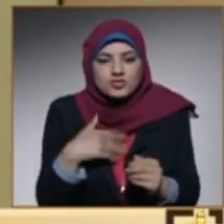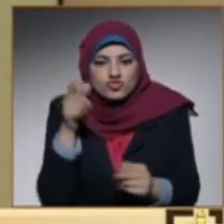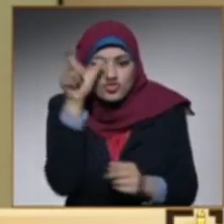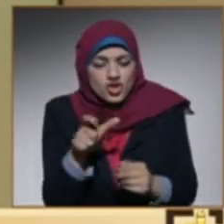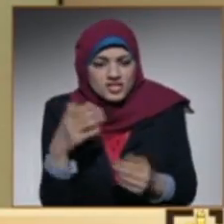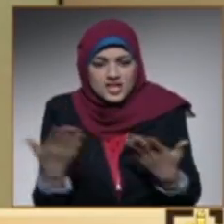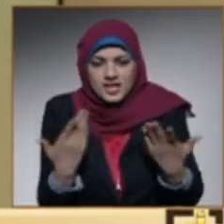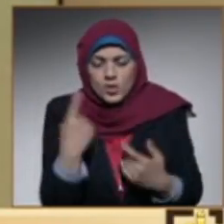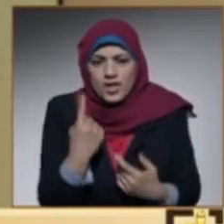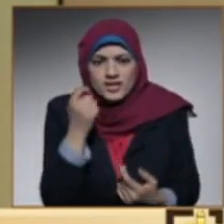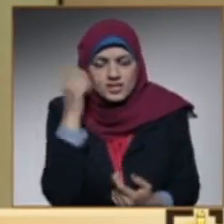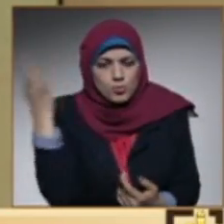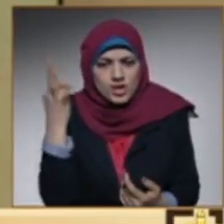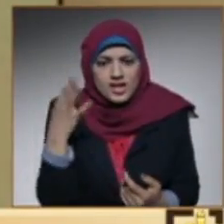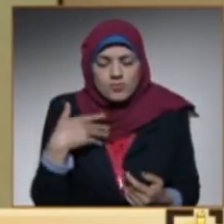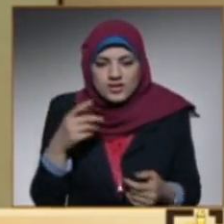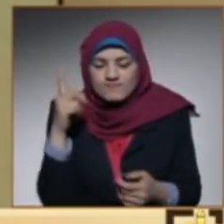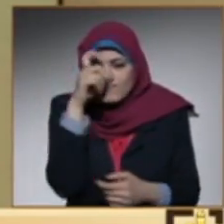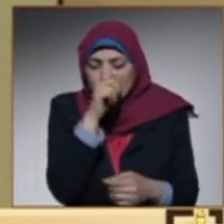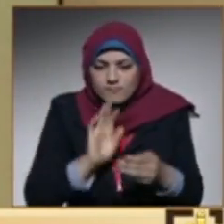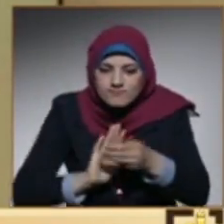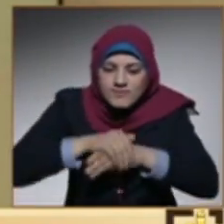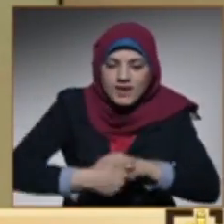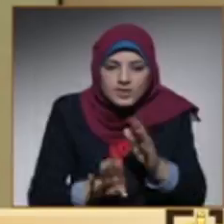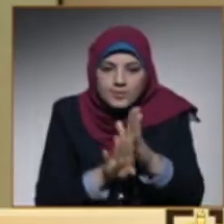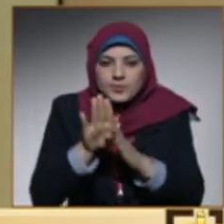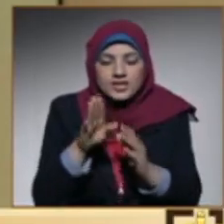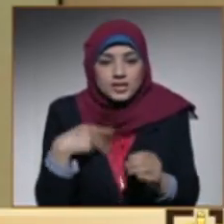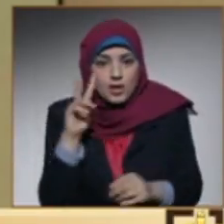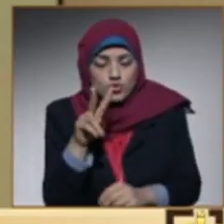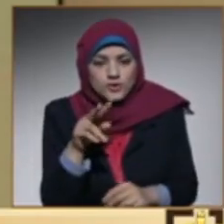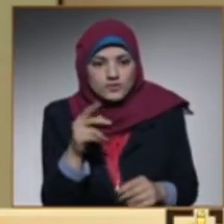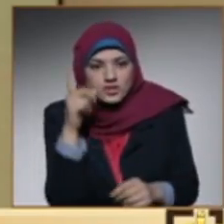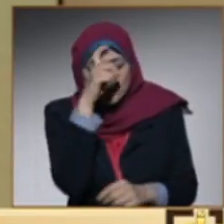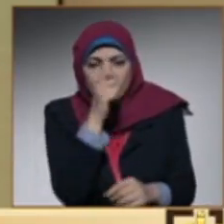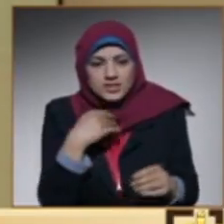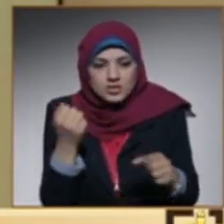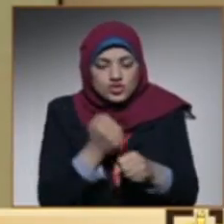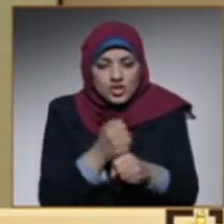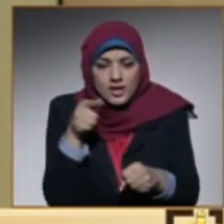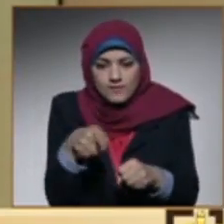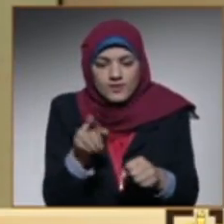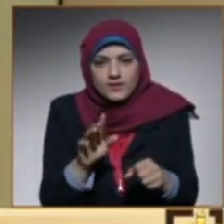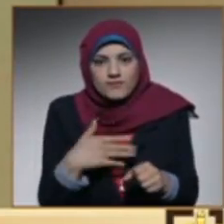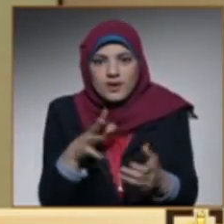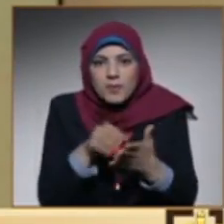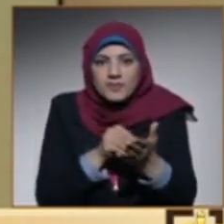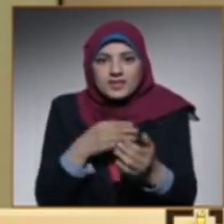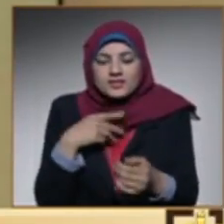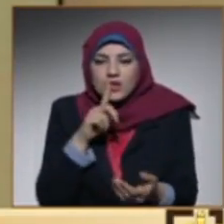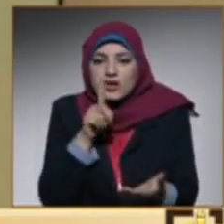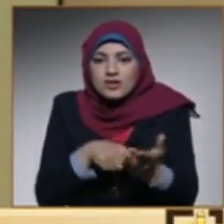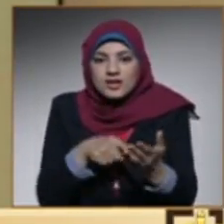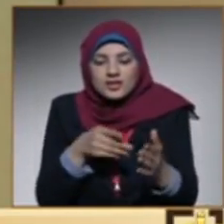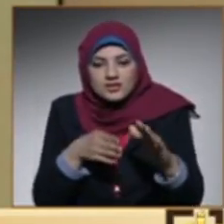كتير، فما شفتش انه هيبقى فيه صعوبه ان انت تشتغل فيه، فمن البدايه تقرر ان انت تروح في مجال تاني اسهل